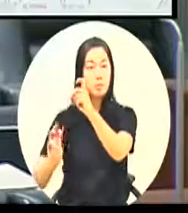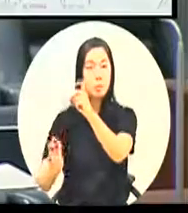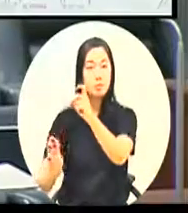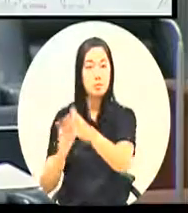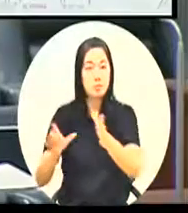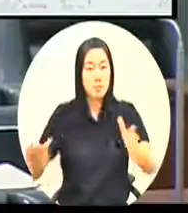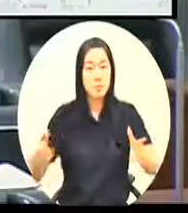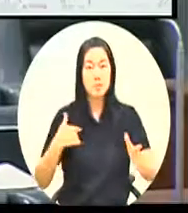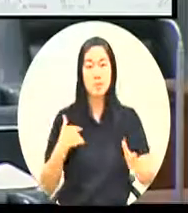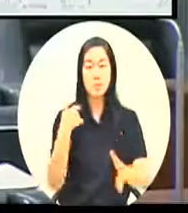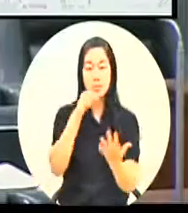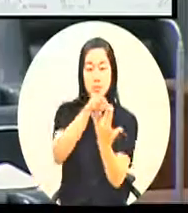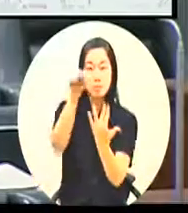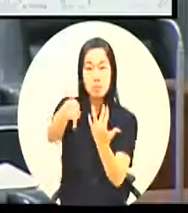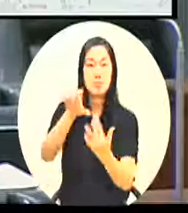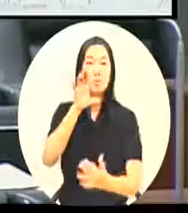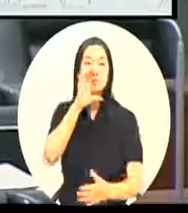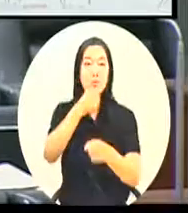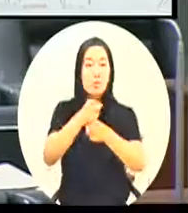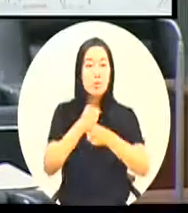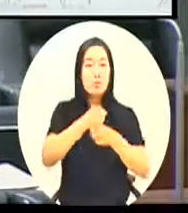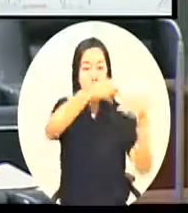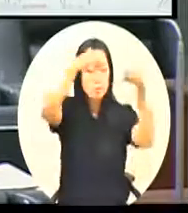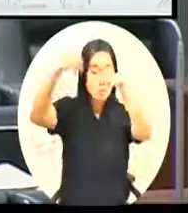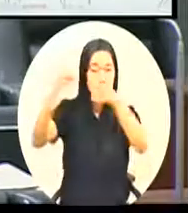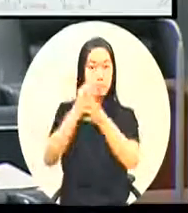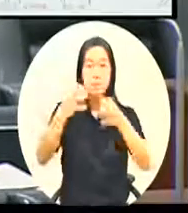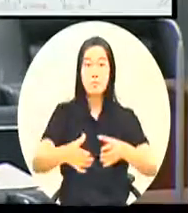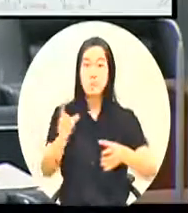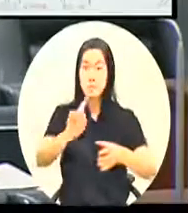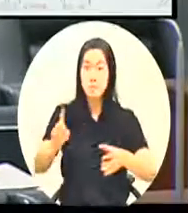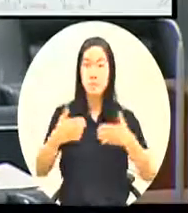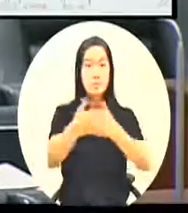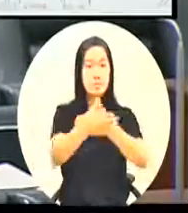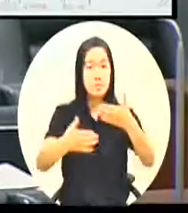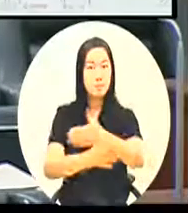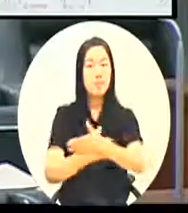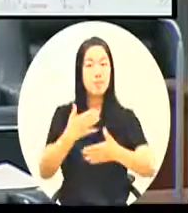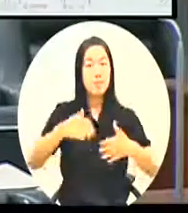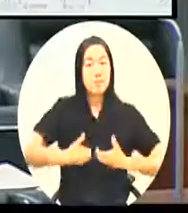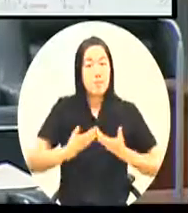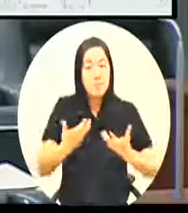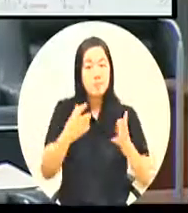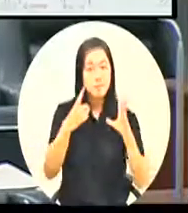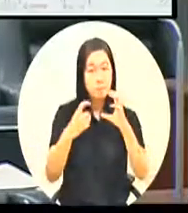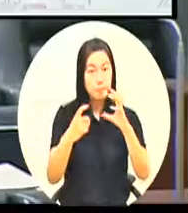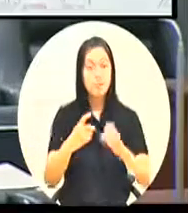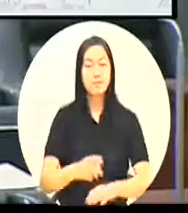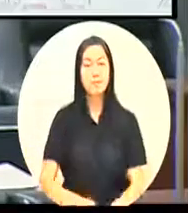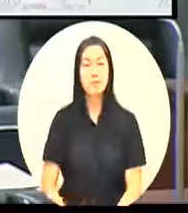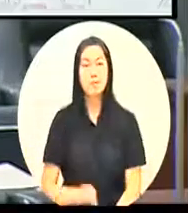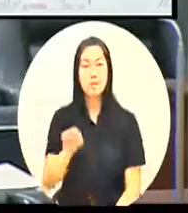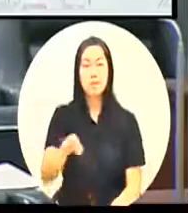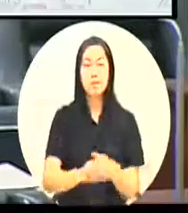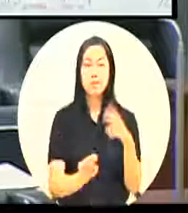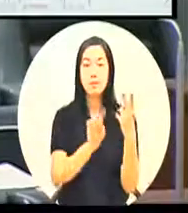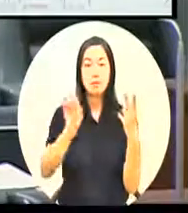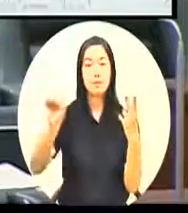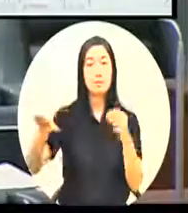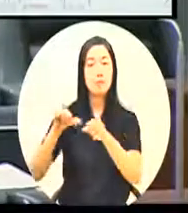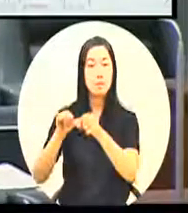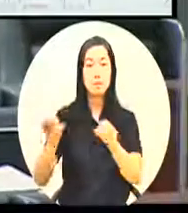要选择哈马星办一个生态交通盛典。那我想这个生态交通盛典从2015年开